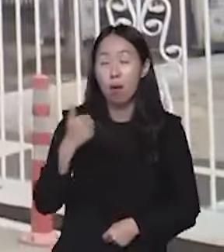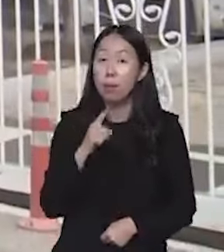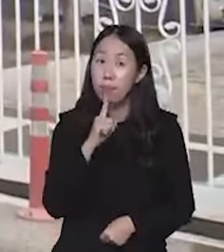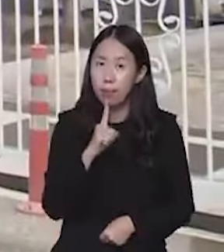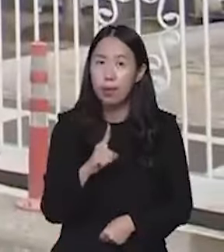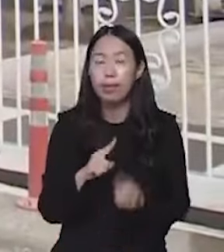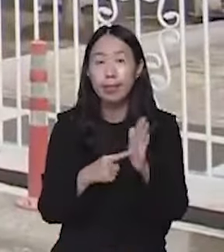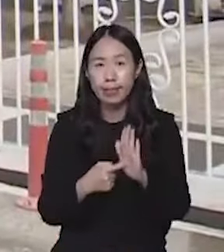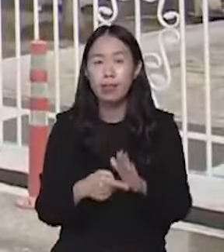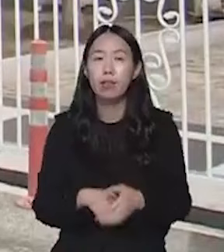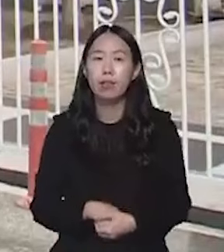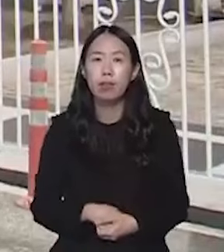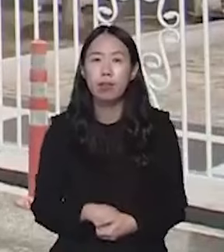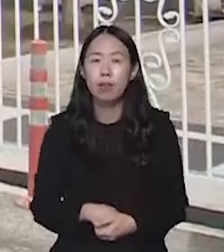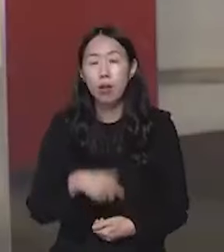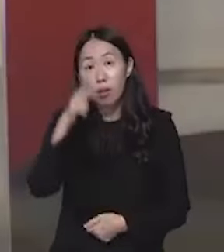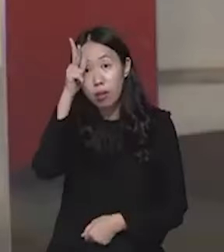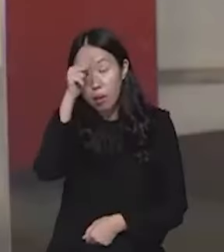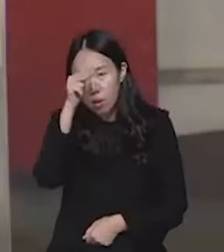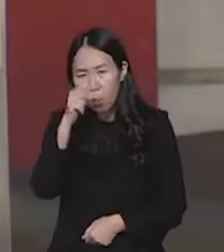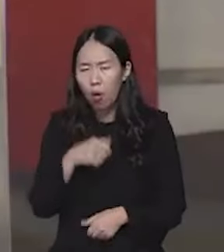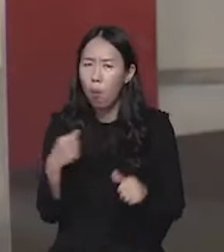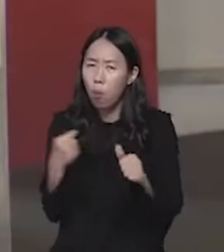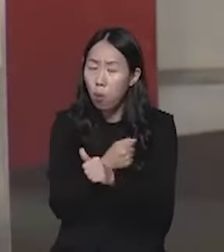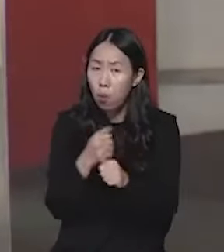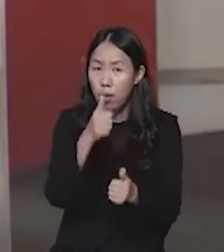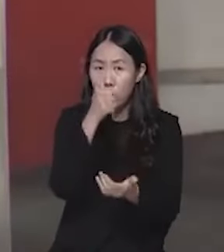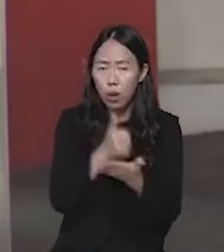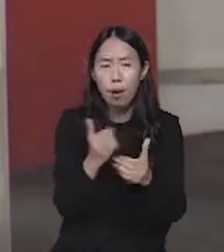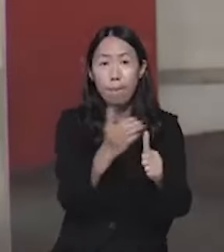것으로 알려졌습니다. 경찰은 폭행 치사